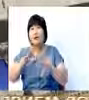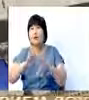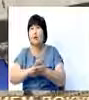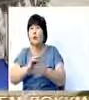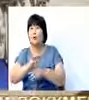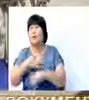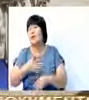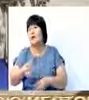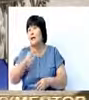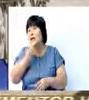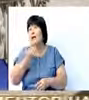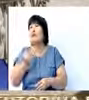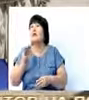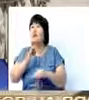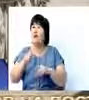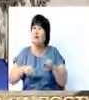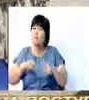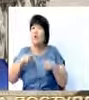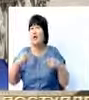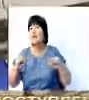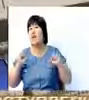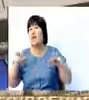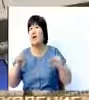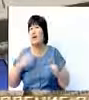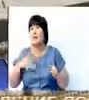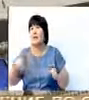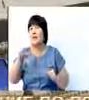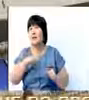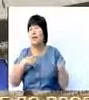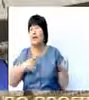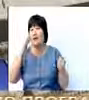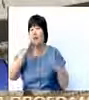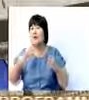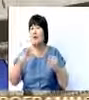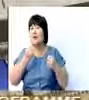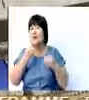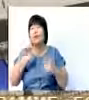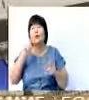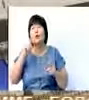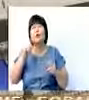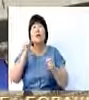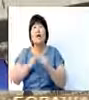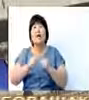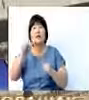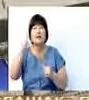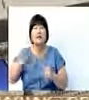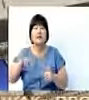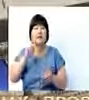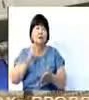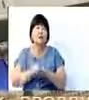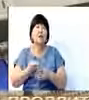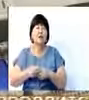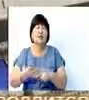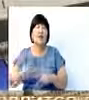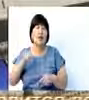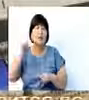условия. Мне нравятся и нагрузки, бег, разные упражнения. Нас, таразские ребята, приняли хорошо. Я думаю, что каждый гражданин страны должен пройти